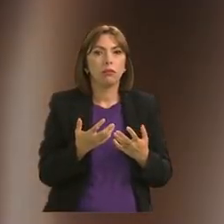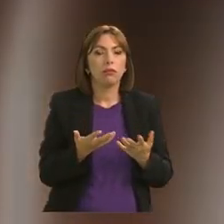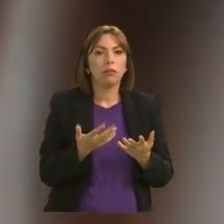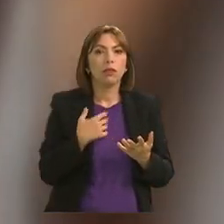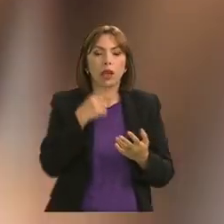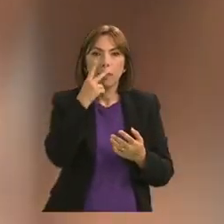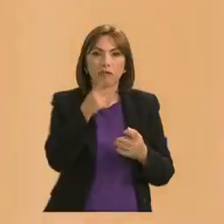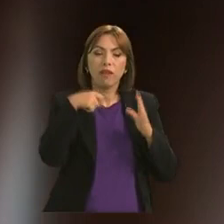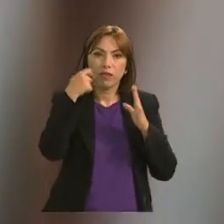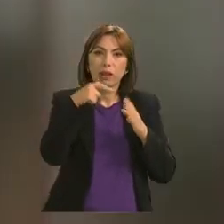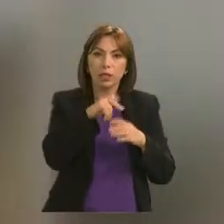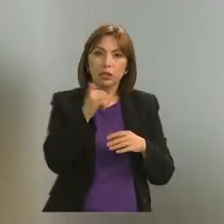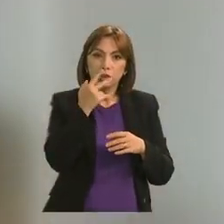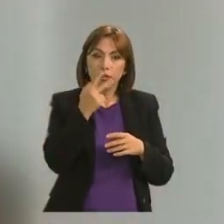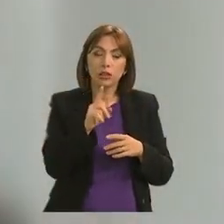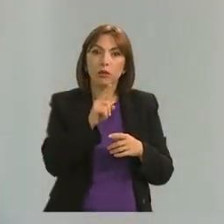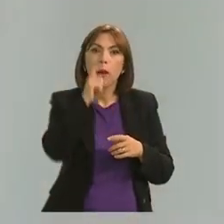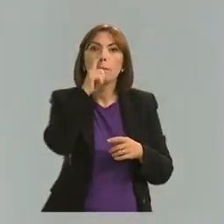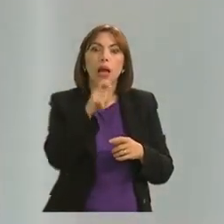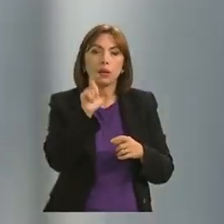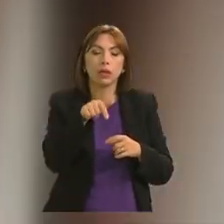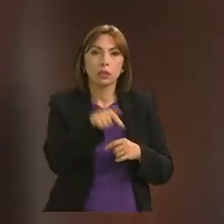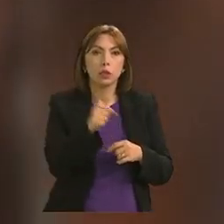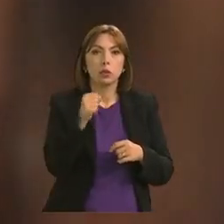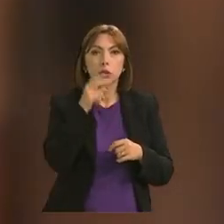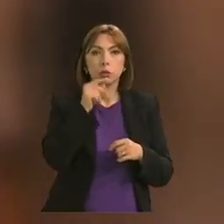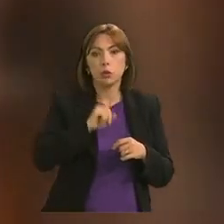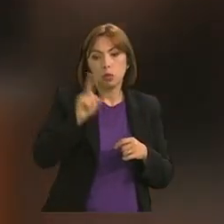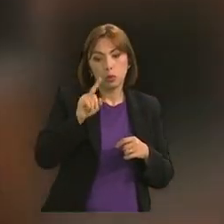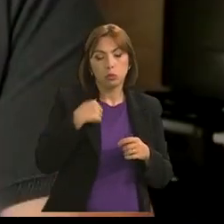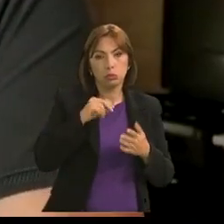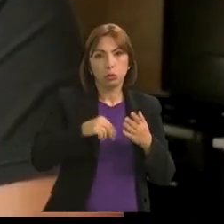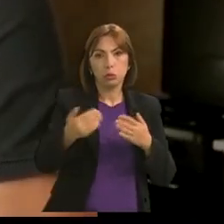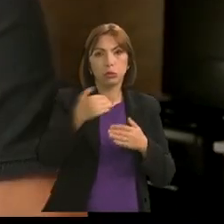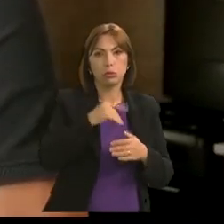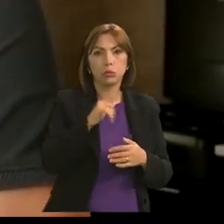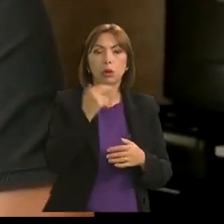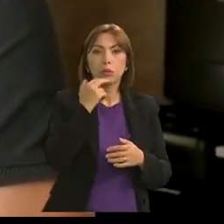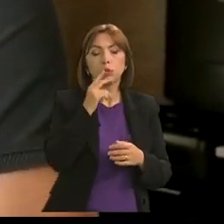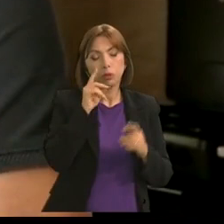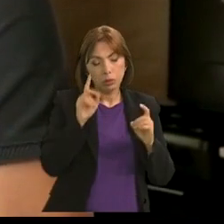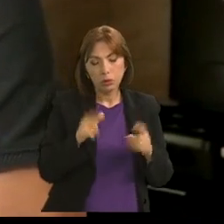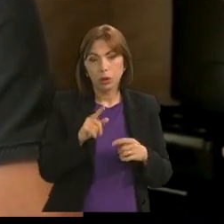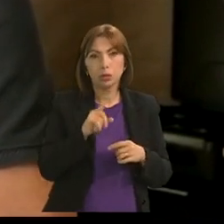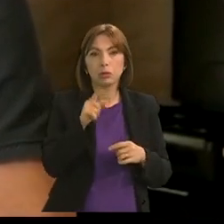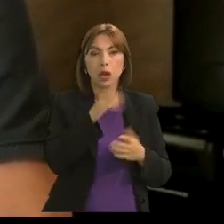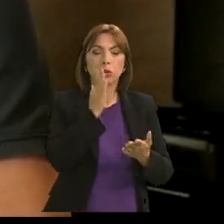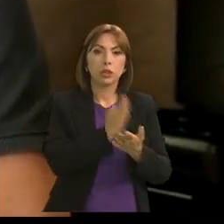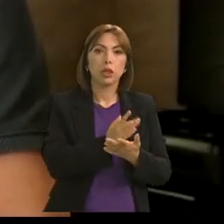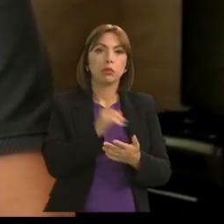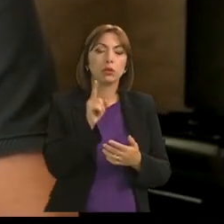ce am văzut pe filmare și să văd să nu fie mai rău de atât. Turiștii au spus, domnule, noi nu vă permitem să intrați. Poliția le-a confirmat că au